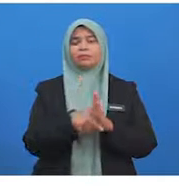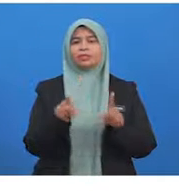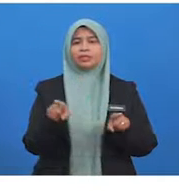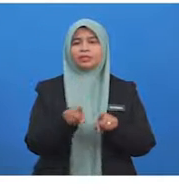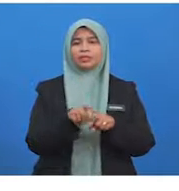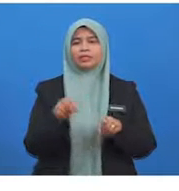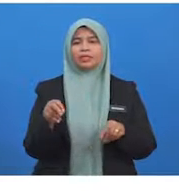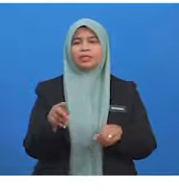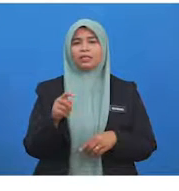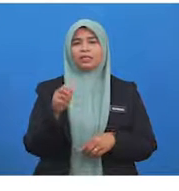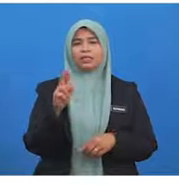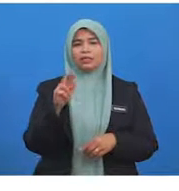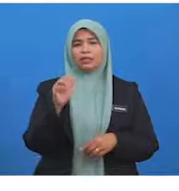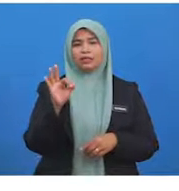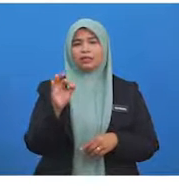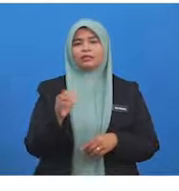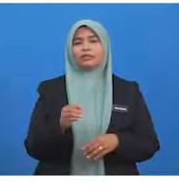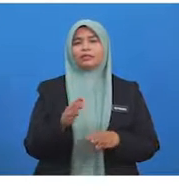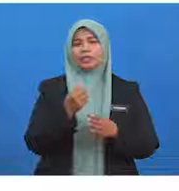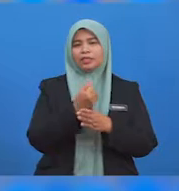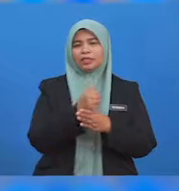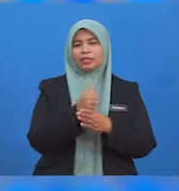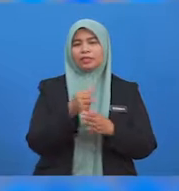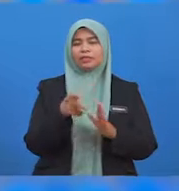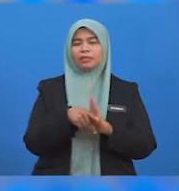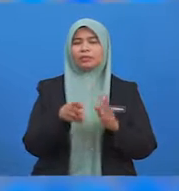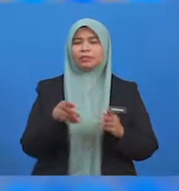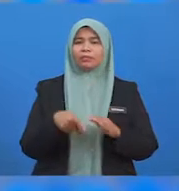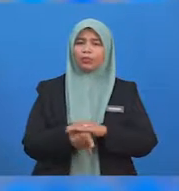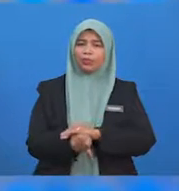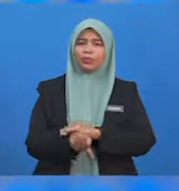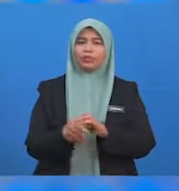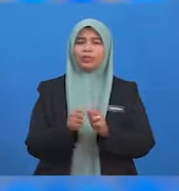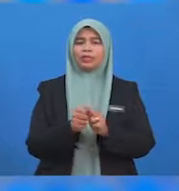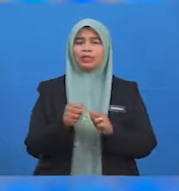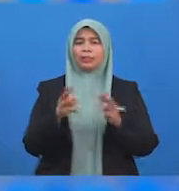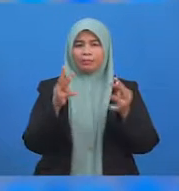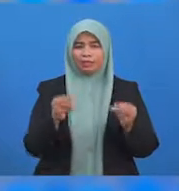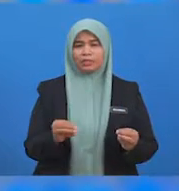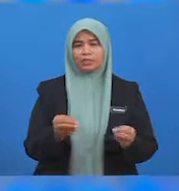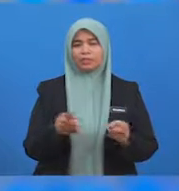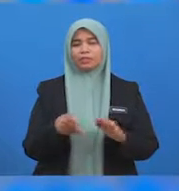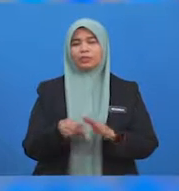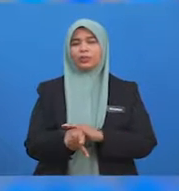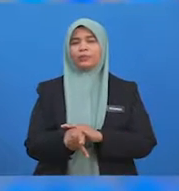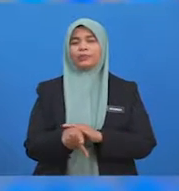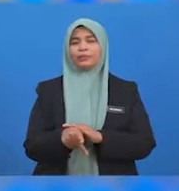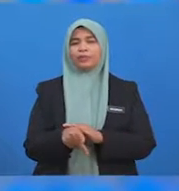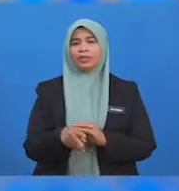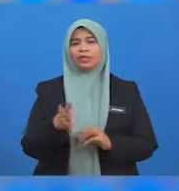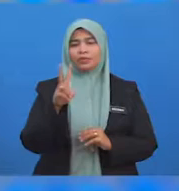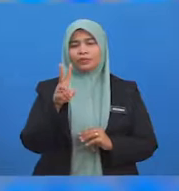taraf antara pembunuh dan mangsa bunuh dari segi agama, iaitu